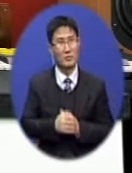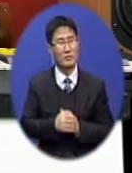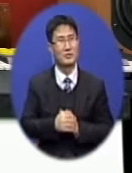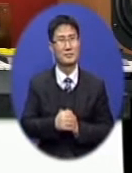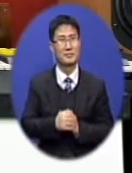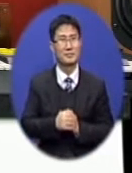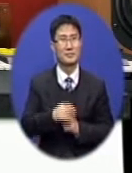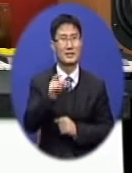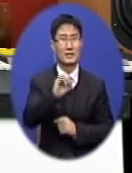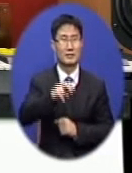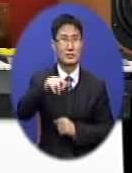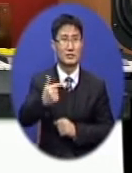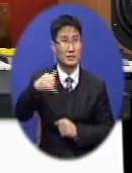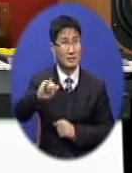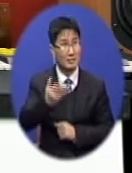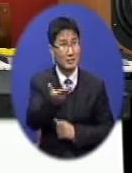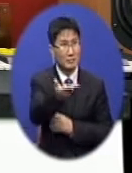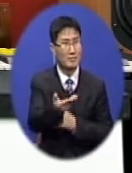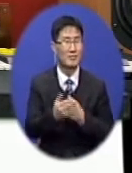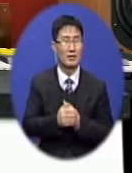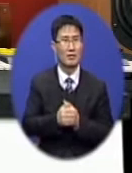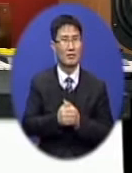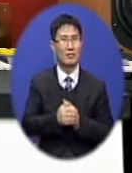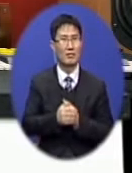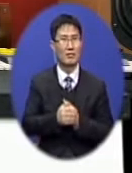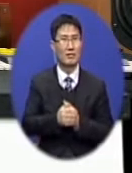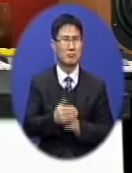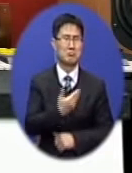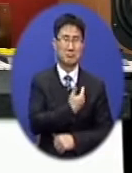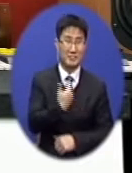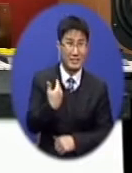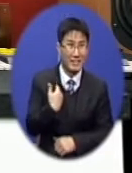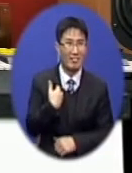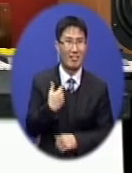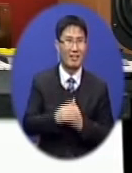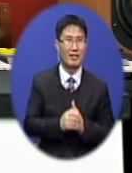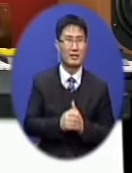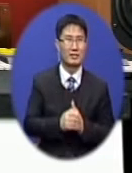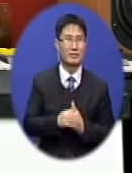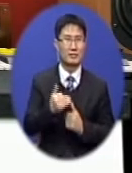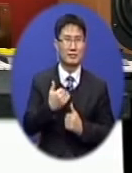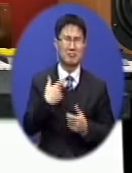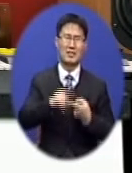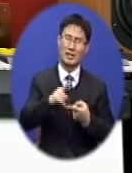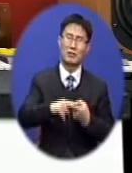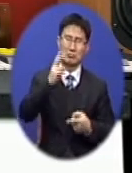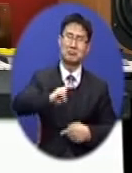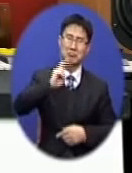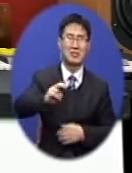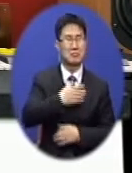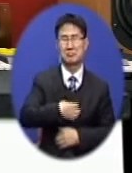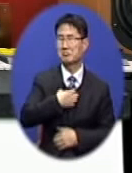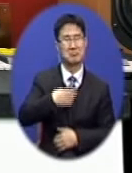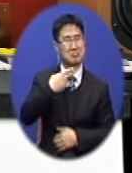그런데 지금 임순기님 딱 보니까. 예. 뭐 당당하신 거 보니까 나는 내 개성대로 부르지 걱정 없다 하는 것